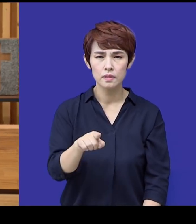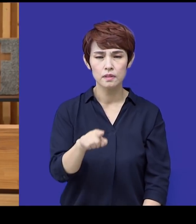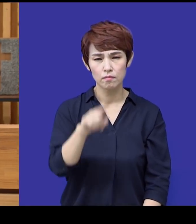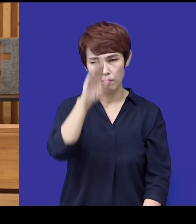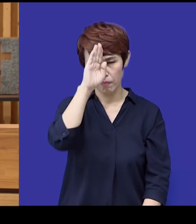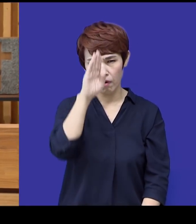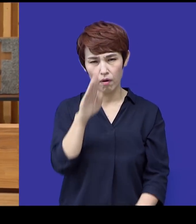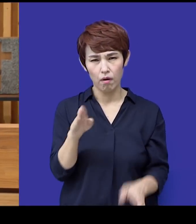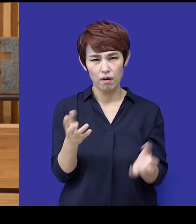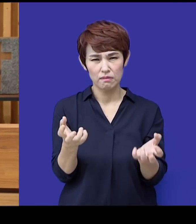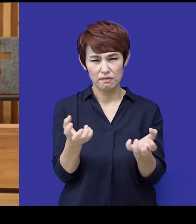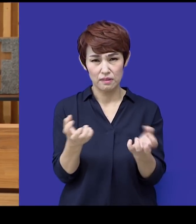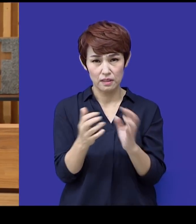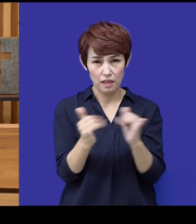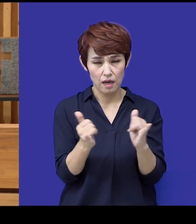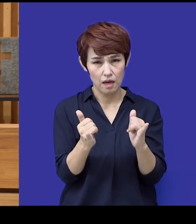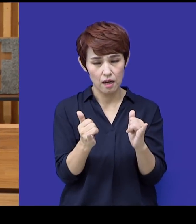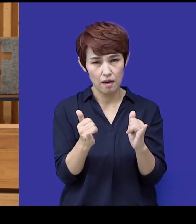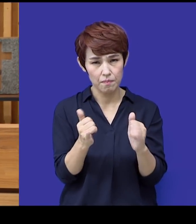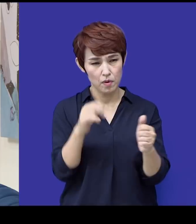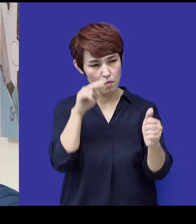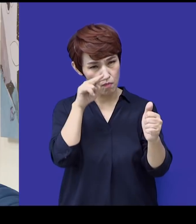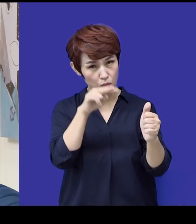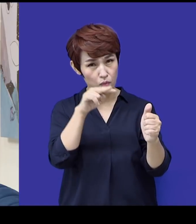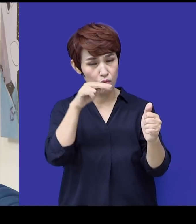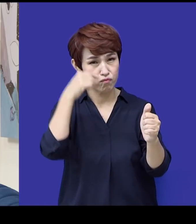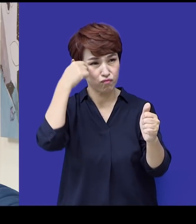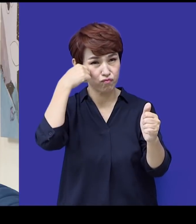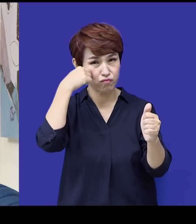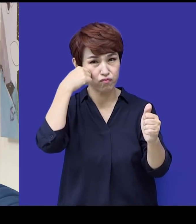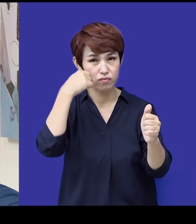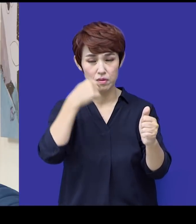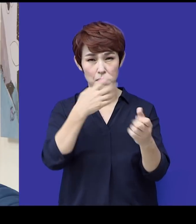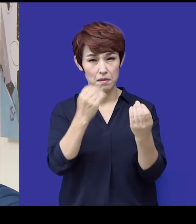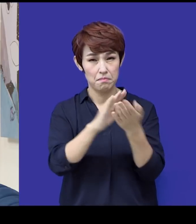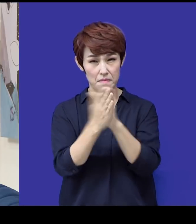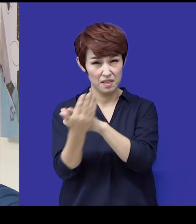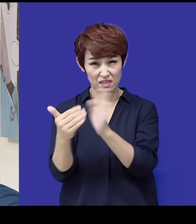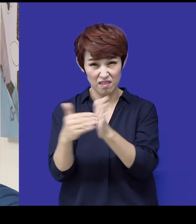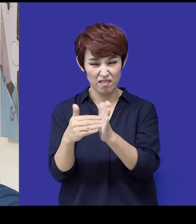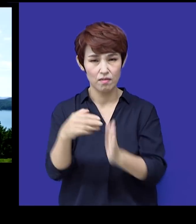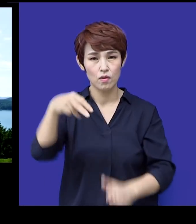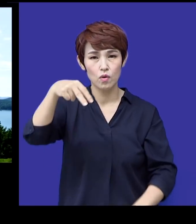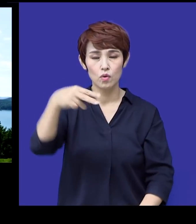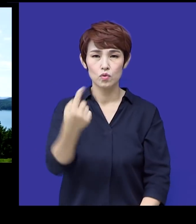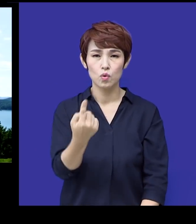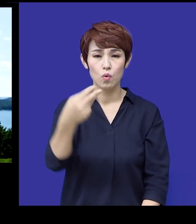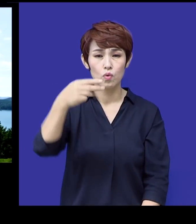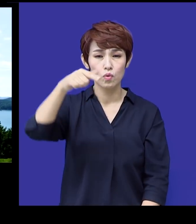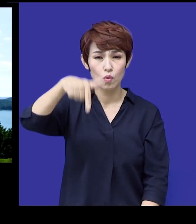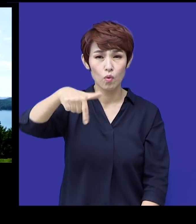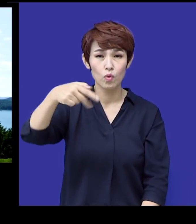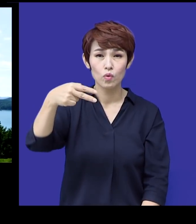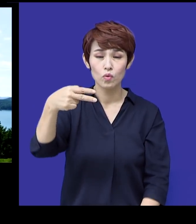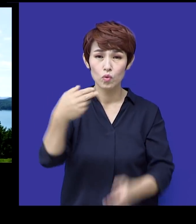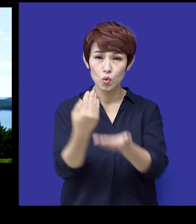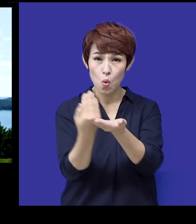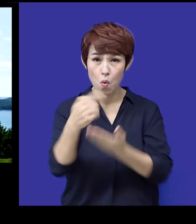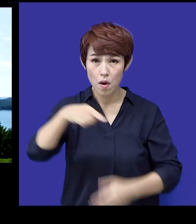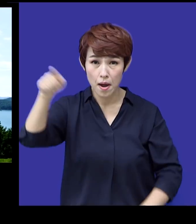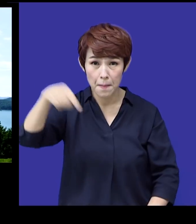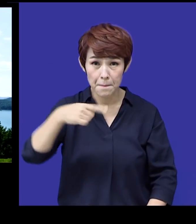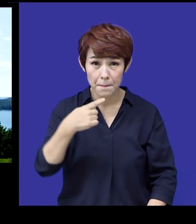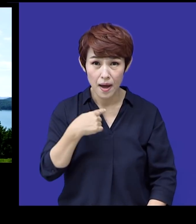시선도 좀 많이 변한 거죠. 그렇죠. 예. 그 소록도 같은데 이렇게 지금 가보면은 참 가보셨는지